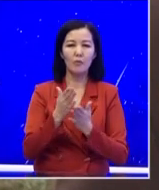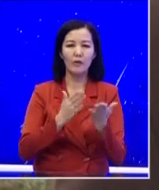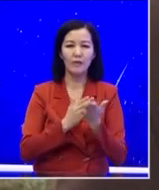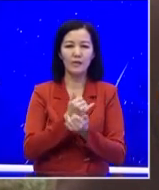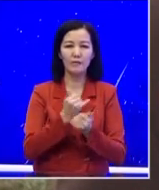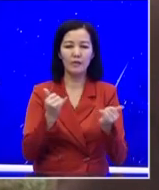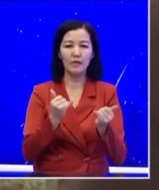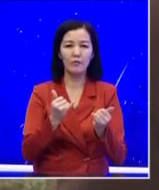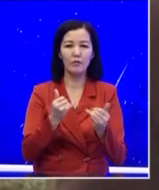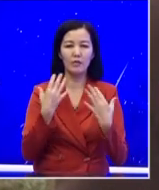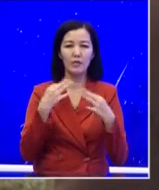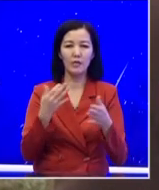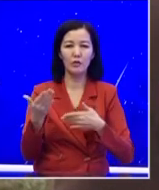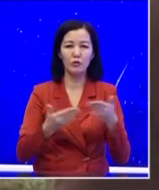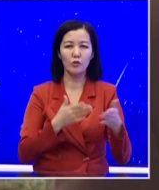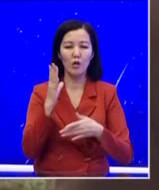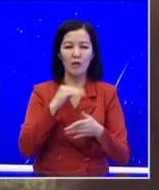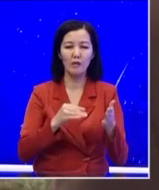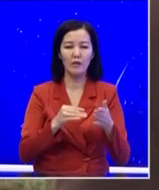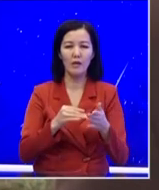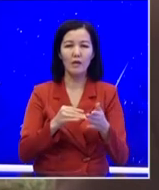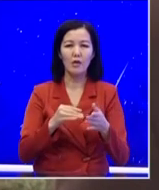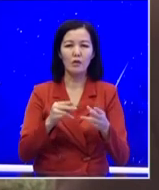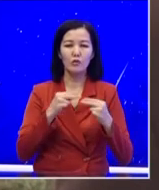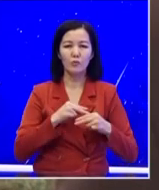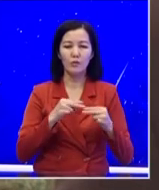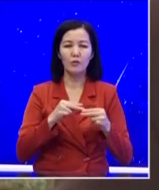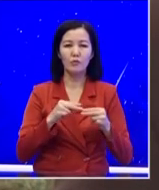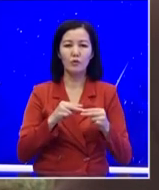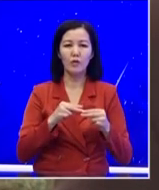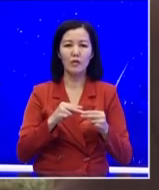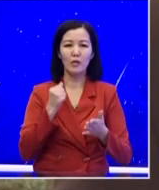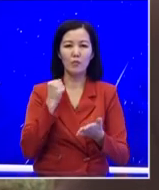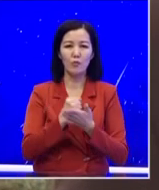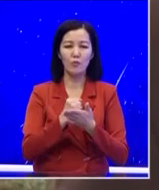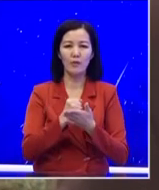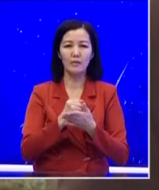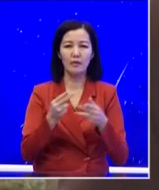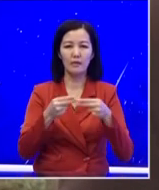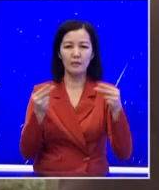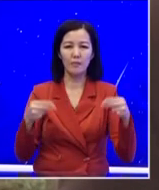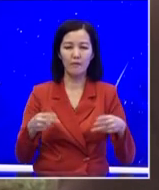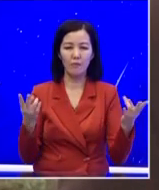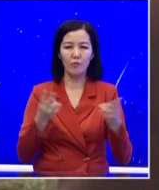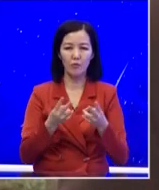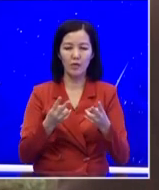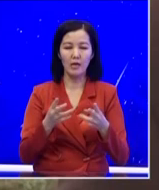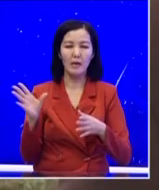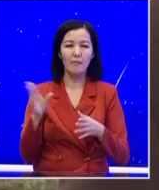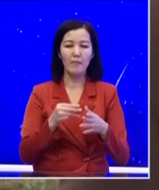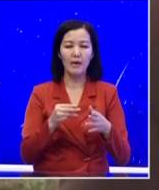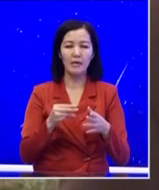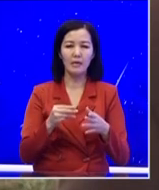етіп жүргендер емін еркін жүре береді. Ол үшін жұмыс істеп жүрген жерінен мөр басылған анықтама болуы керек. Өңірдегі барлық